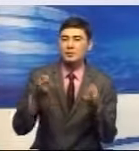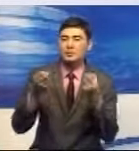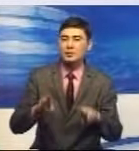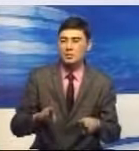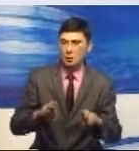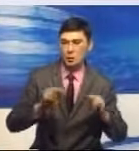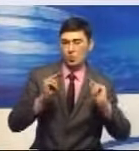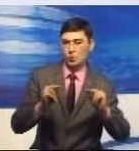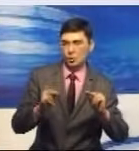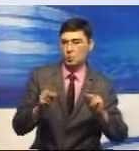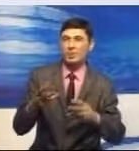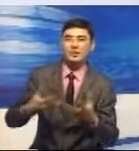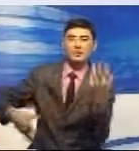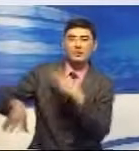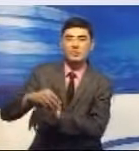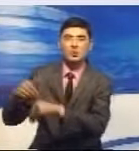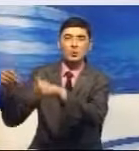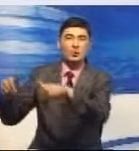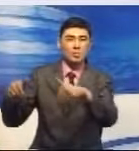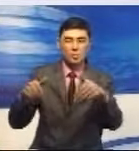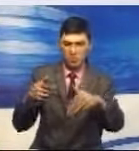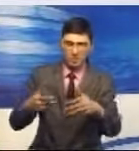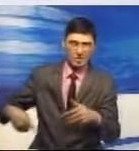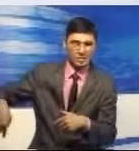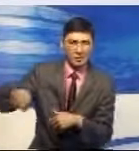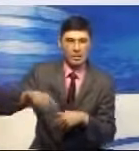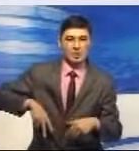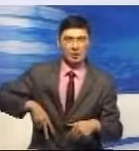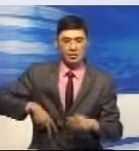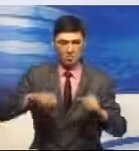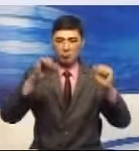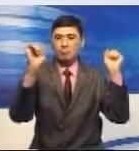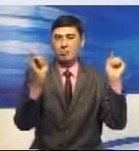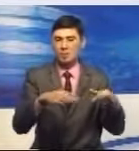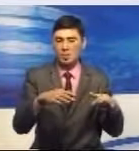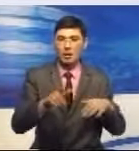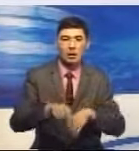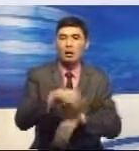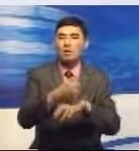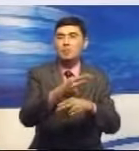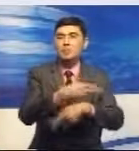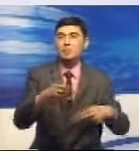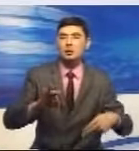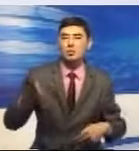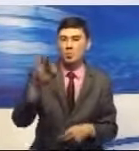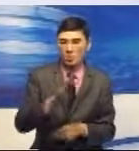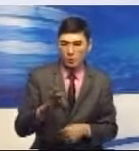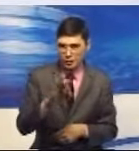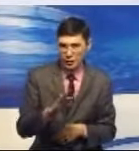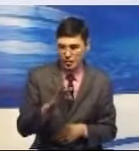оқу орындар директорларының кеңесі өтті. Басқосуға Шығыс Қазақстан облысындағы колледж басшылары, білім басқармасы